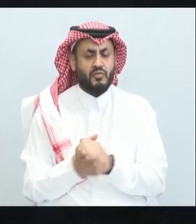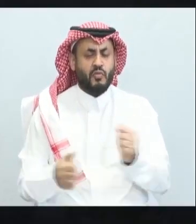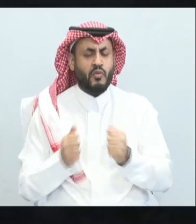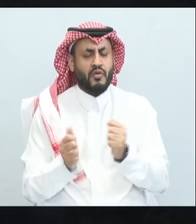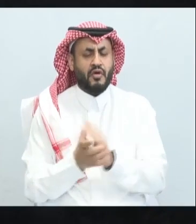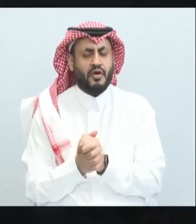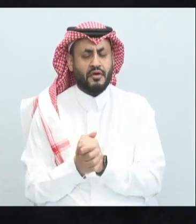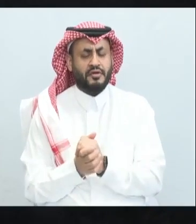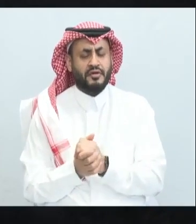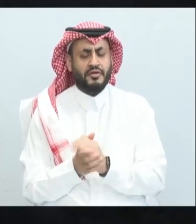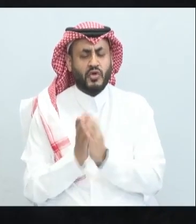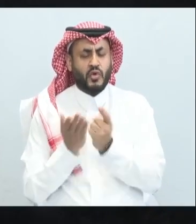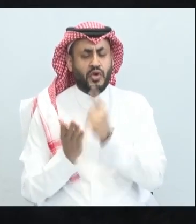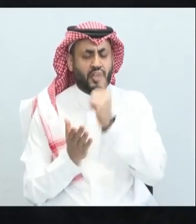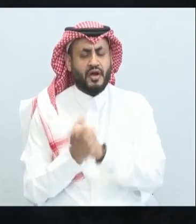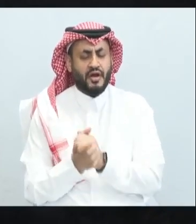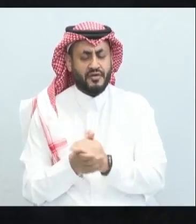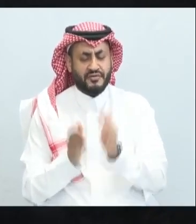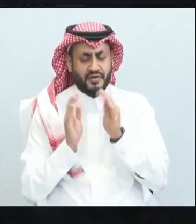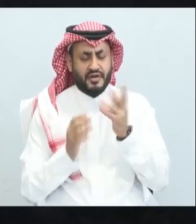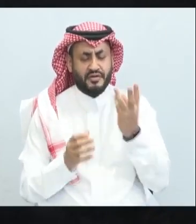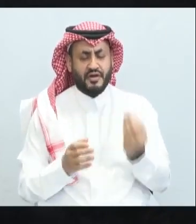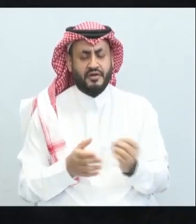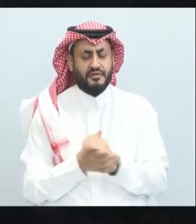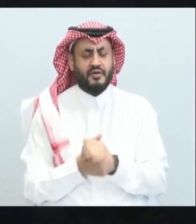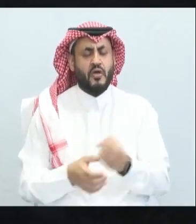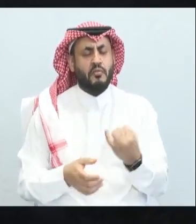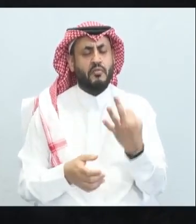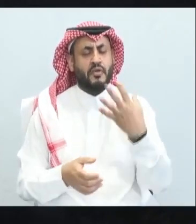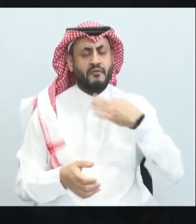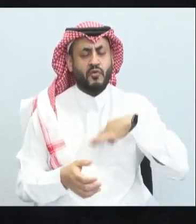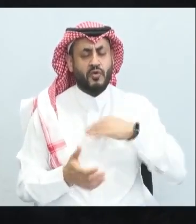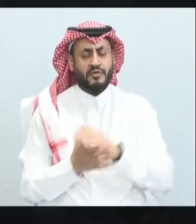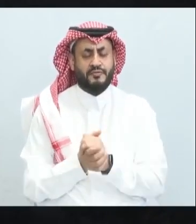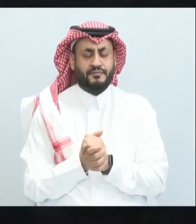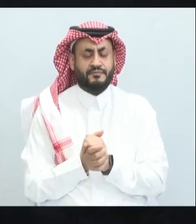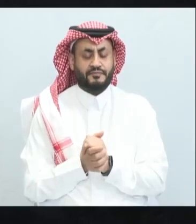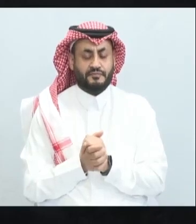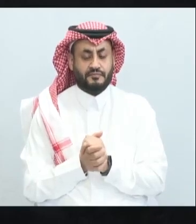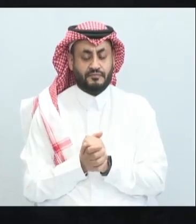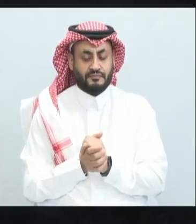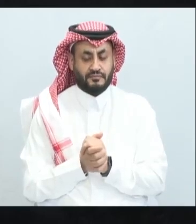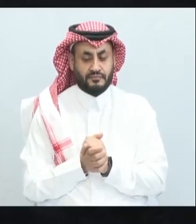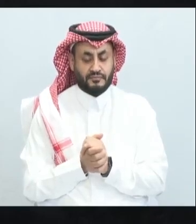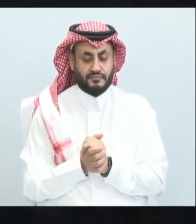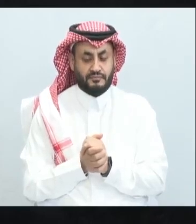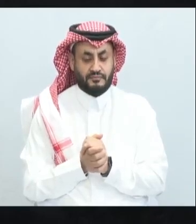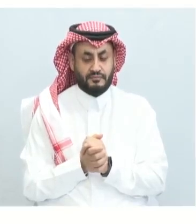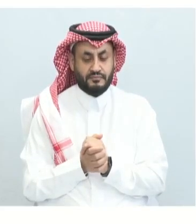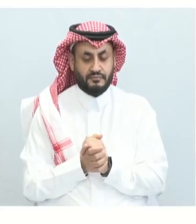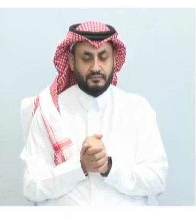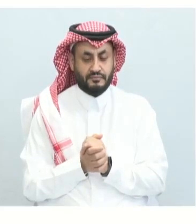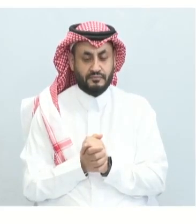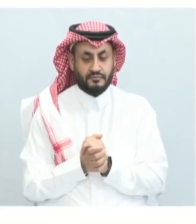اثناء صلاته بالليل وغير ذلك من الفوائد التي يحصلها الذي يقوم من الليل